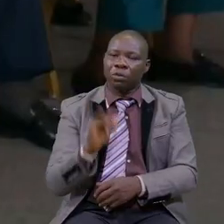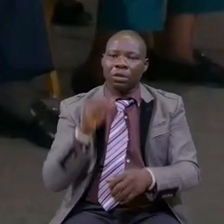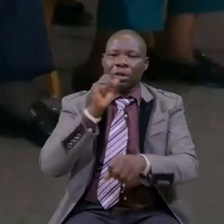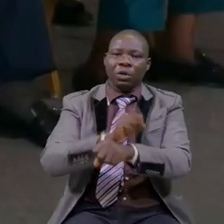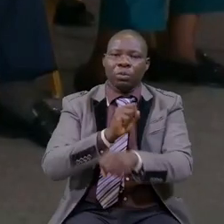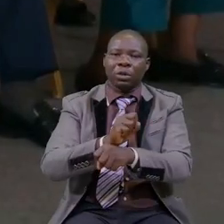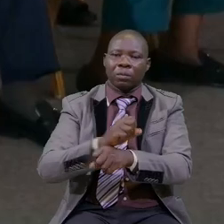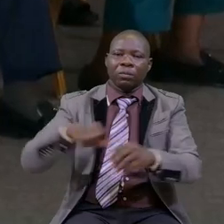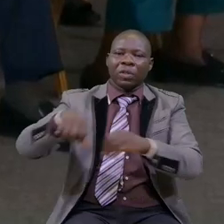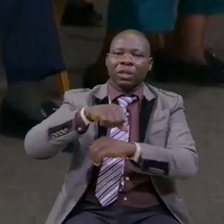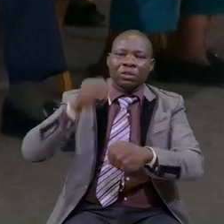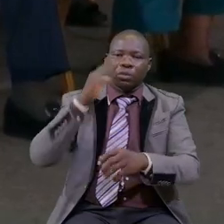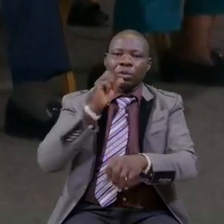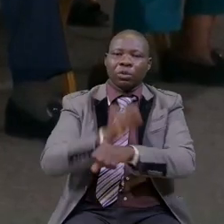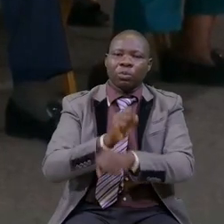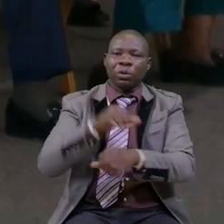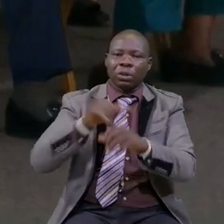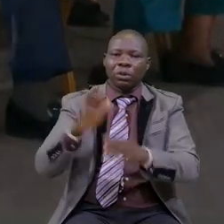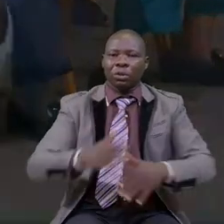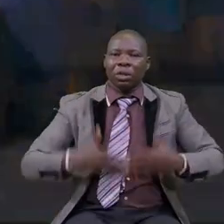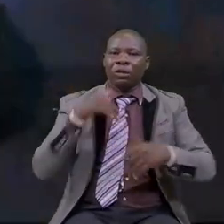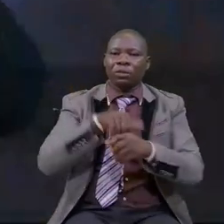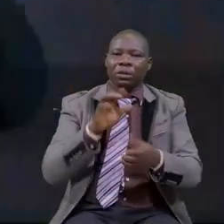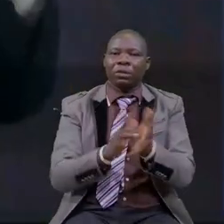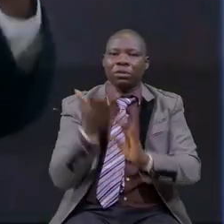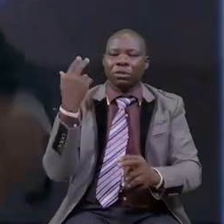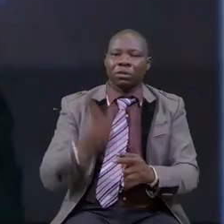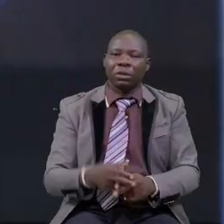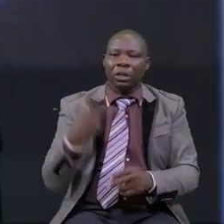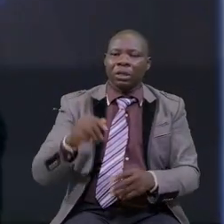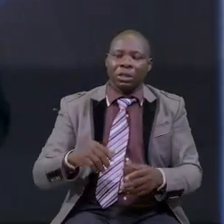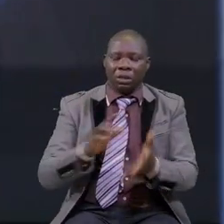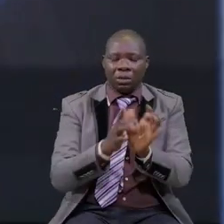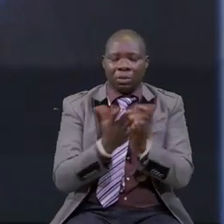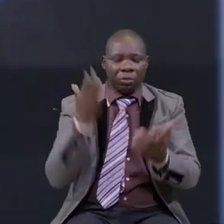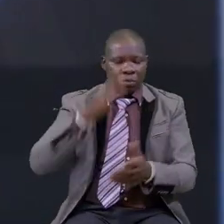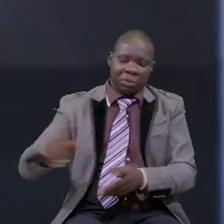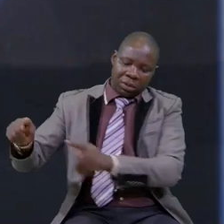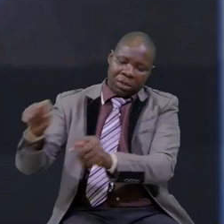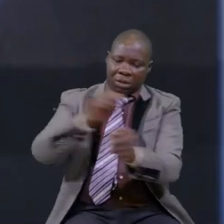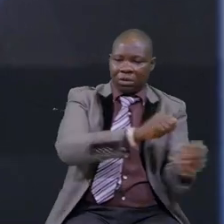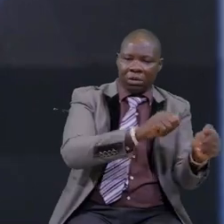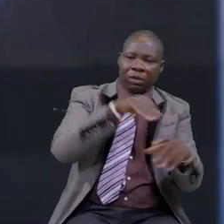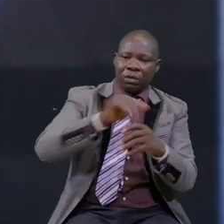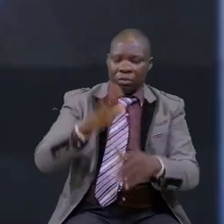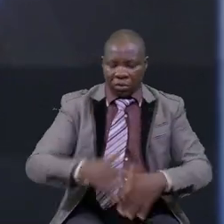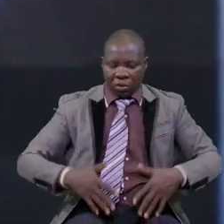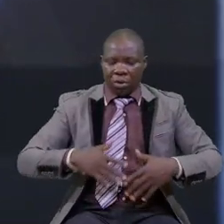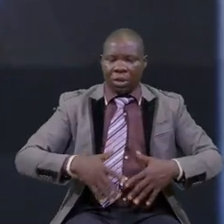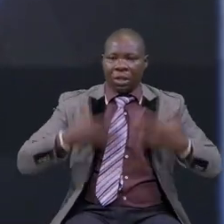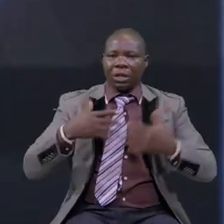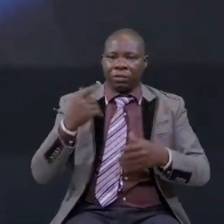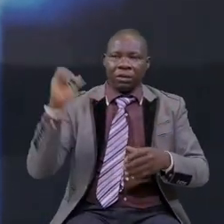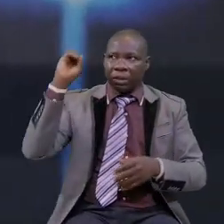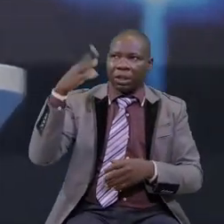et l'onction va agir dans ta vie. La Bible sera transférée dans ta vie. La lumière de